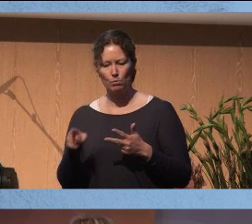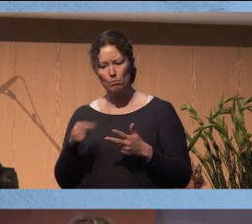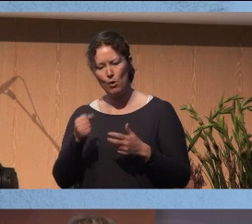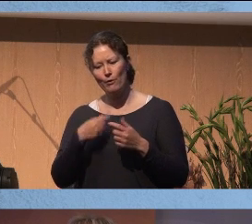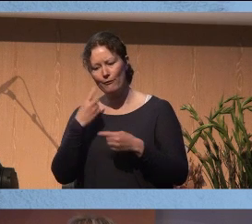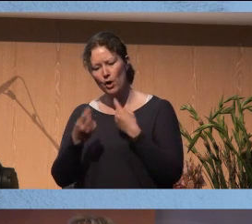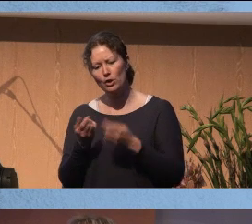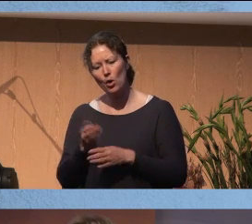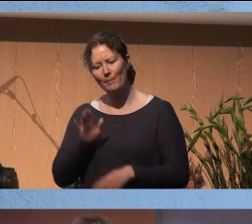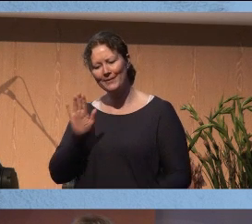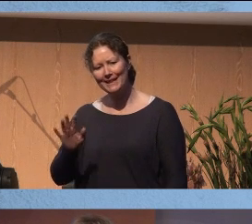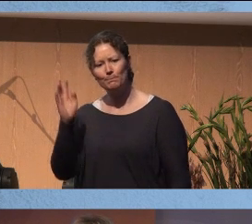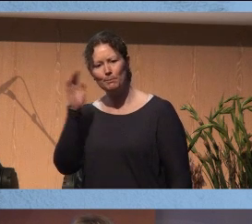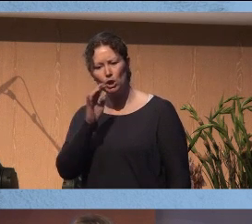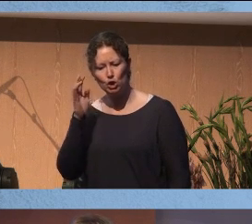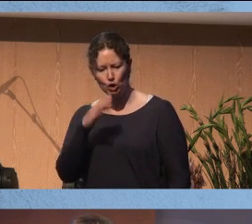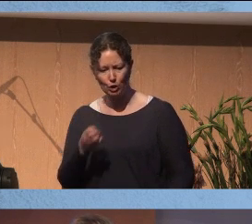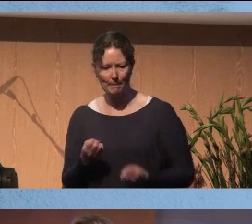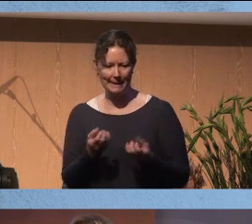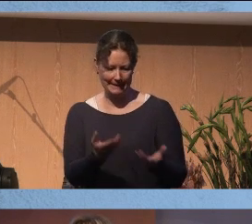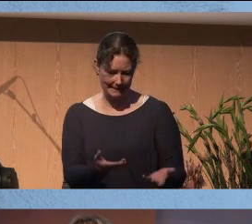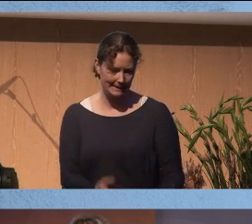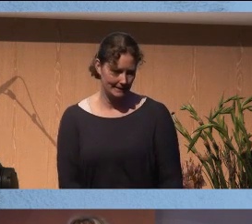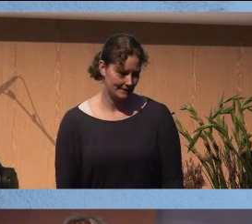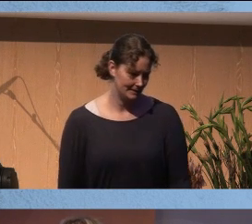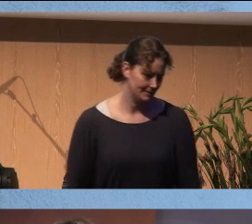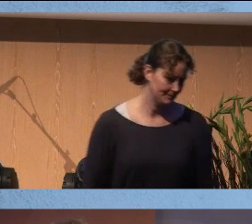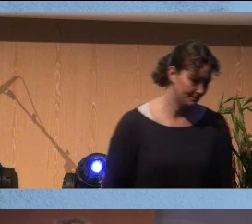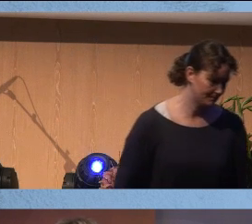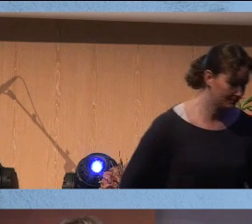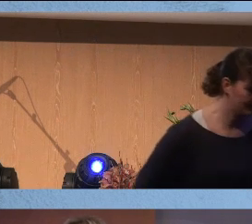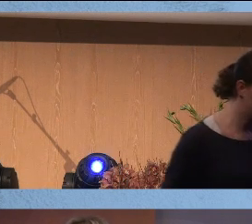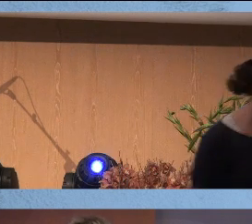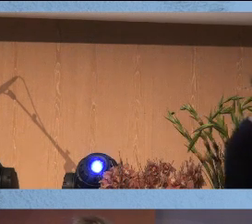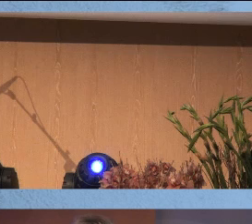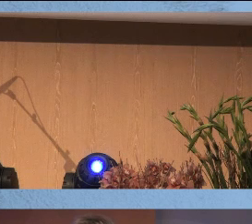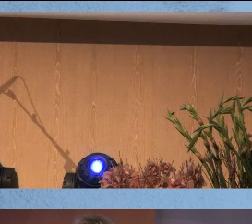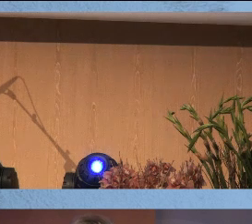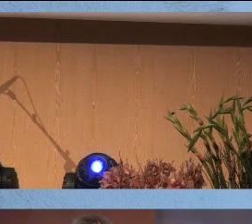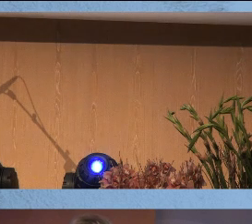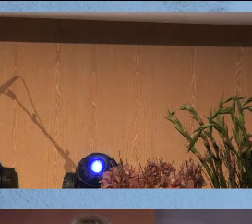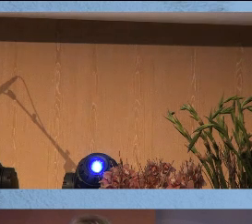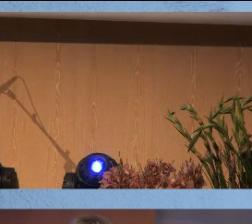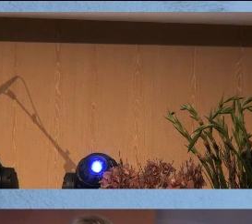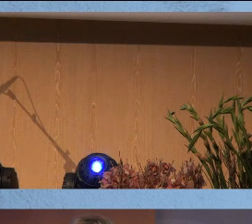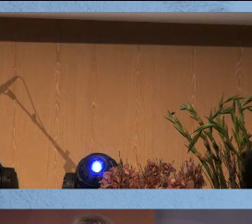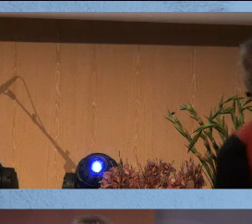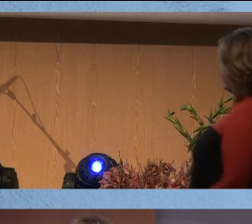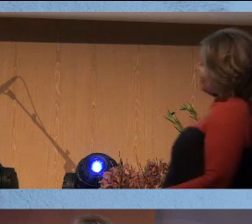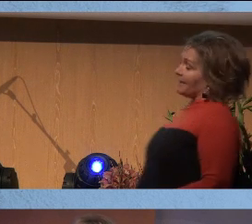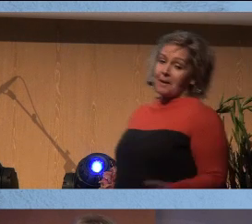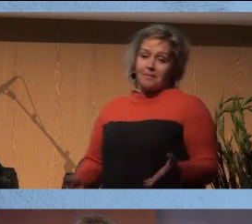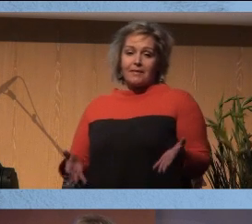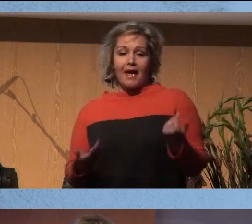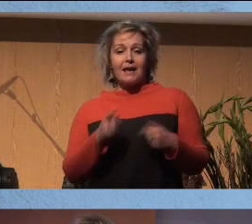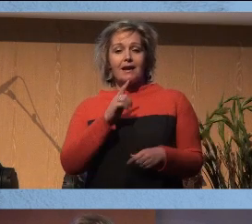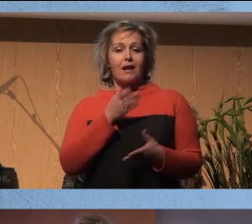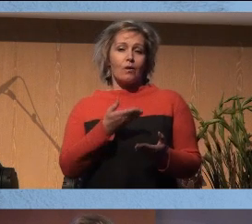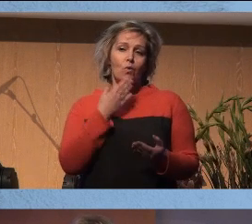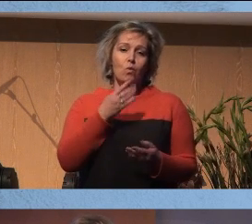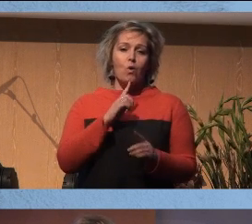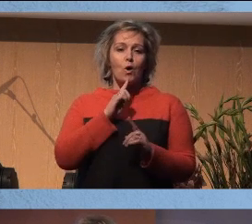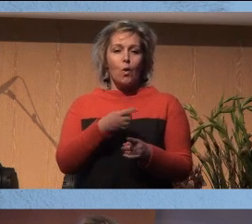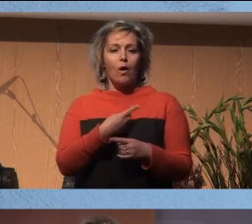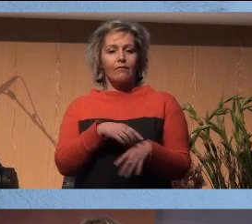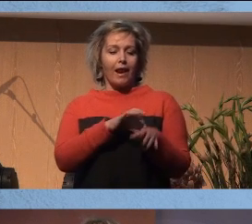Fortell om din bekymring. Dette er helt banalt. Det er enkle, gode råd til både leger og pasient som